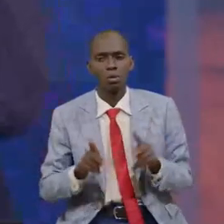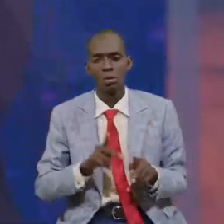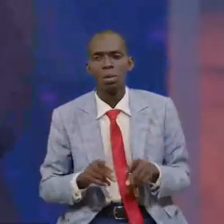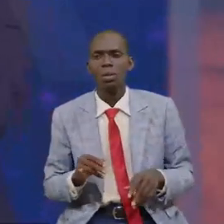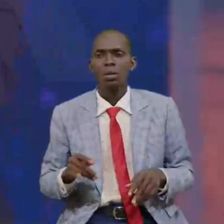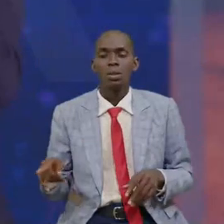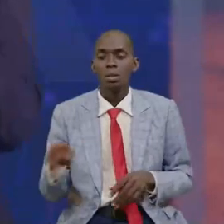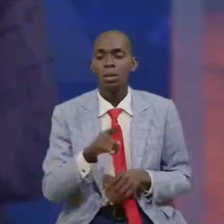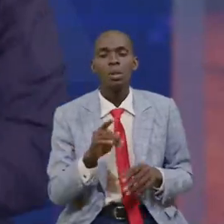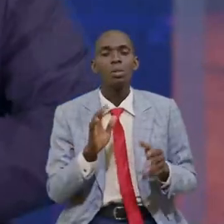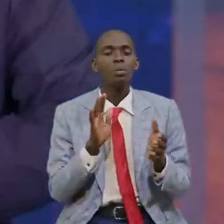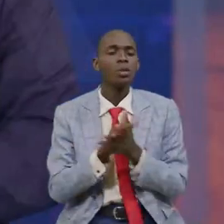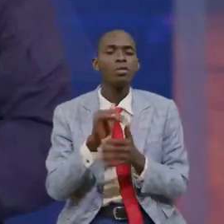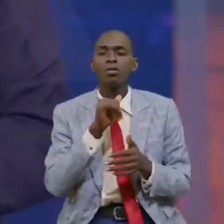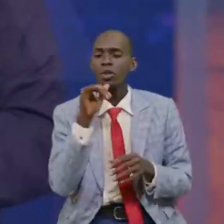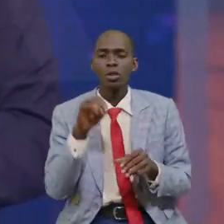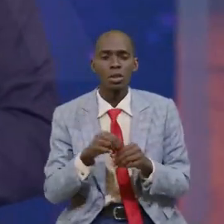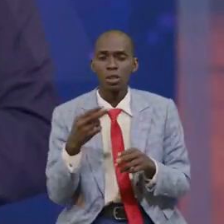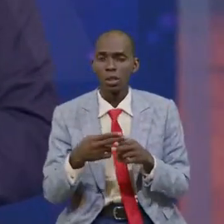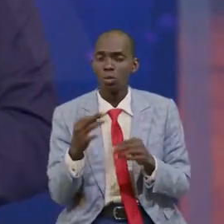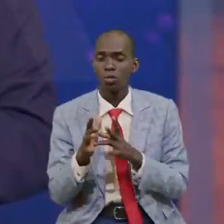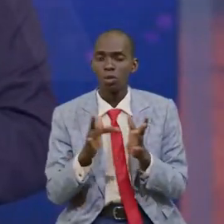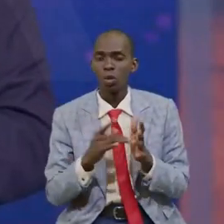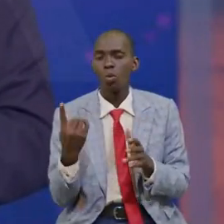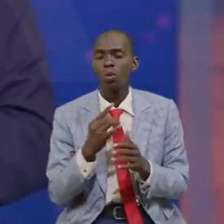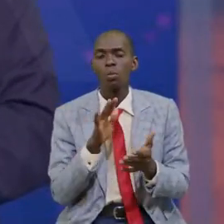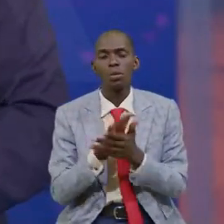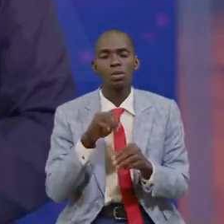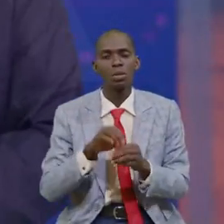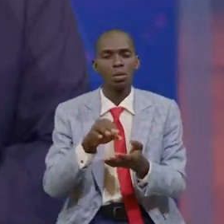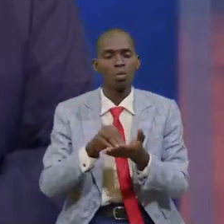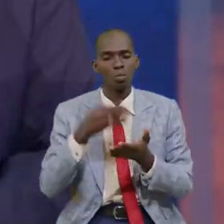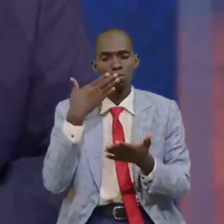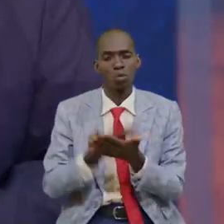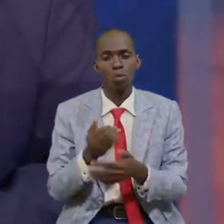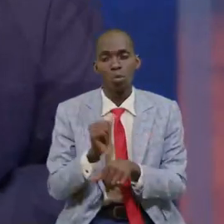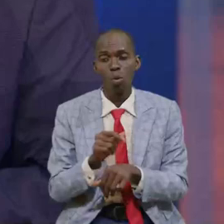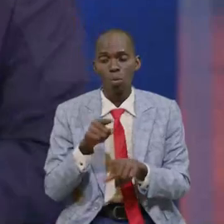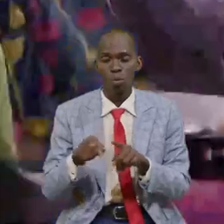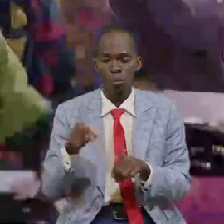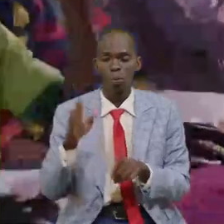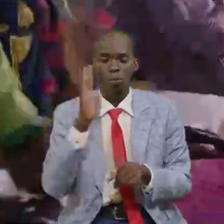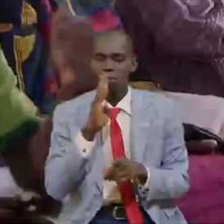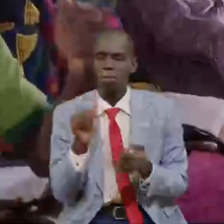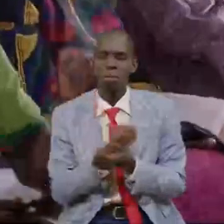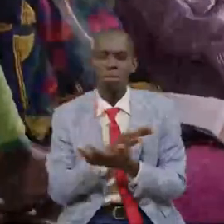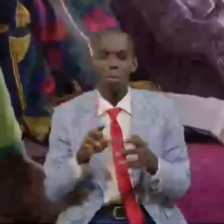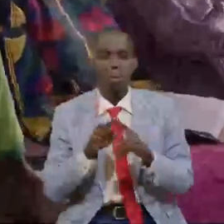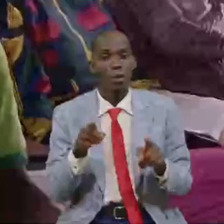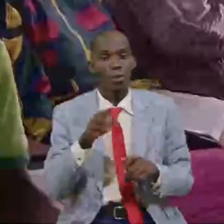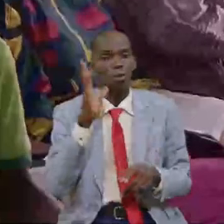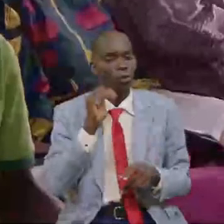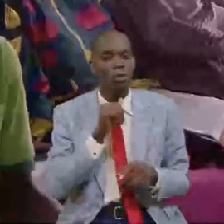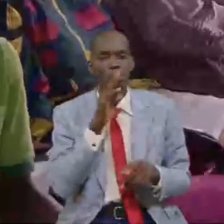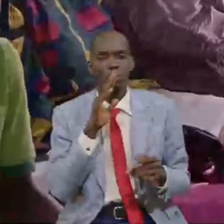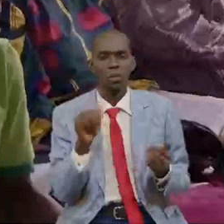Seigneur Jésus-Christ, ils croient seulement en leurs bonnes œuvres. Ils périront. Mais toi, tu ne périras pas.